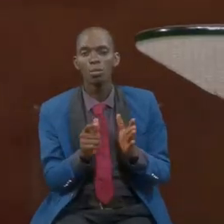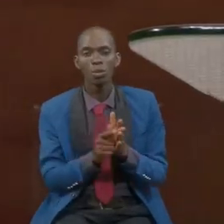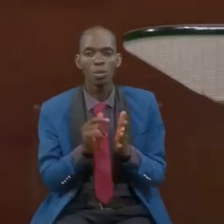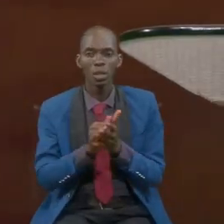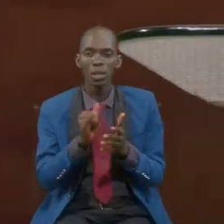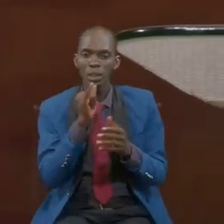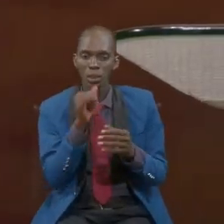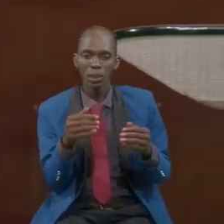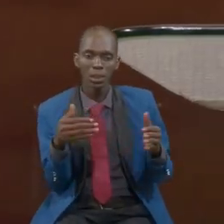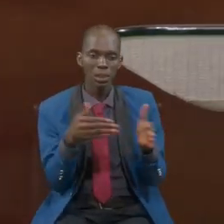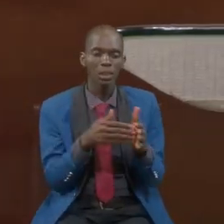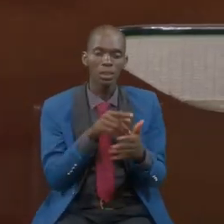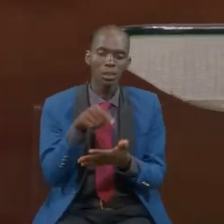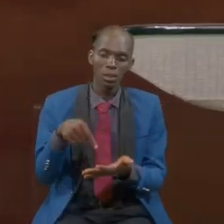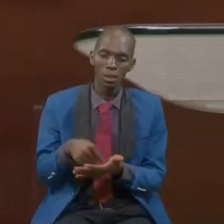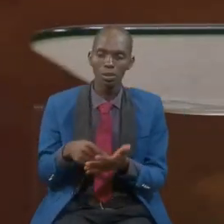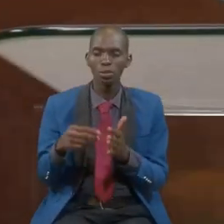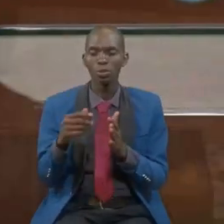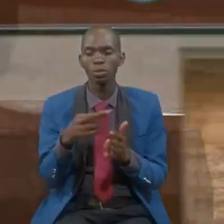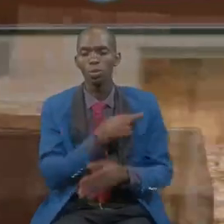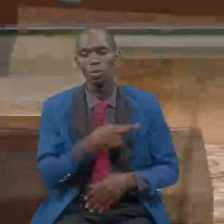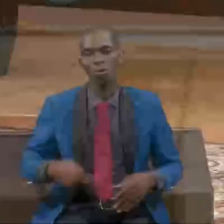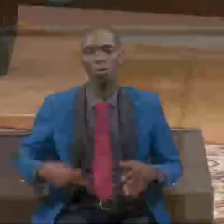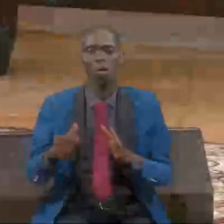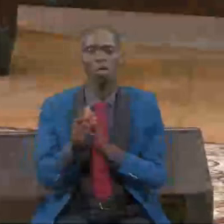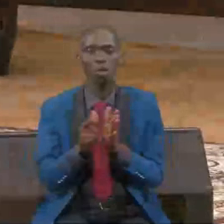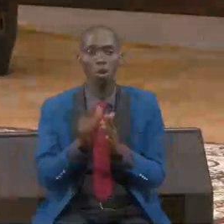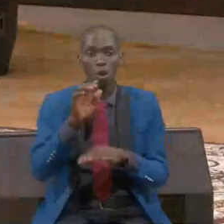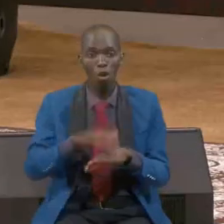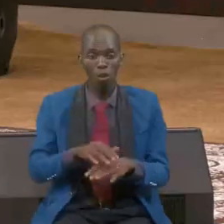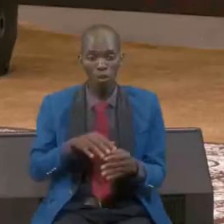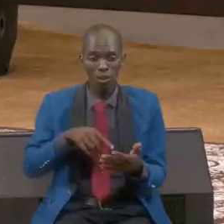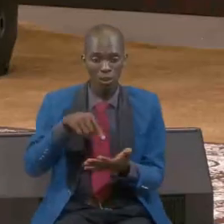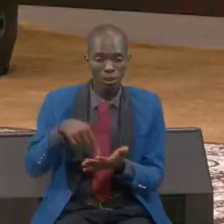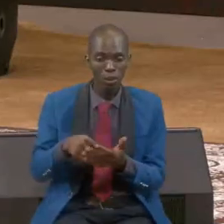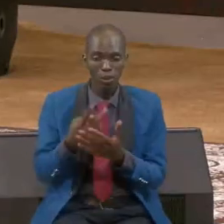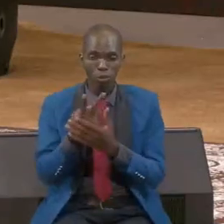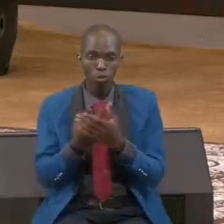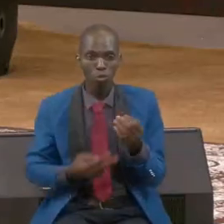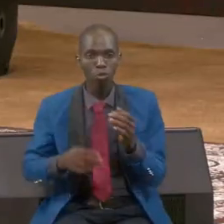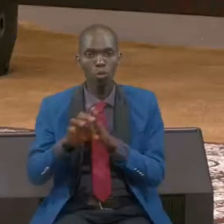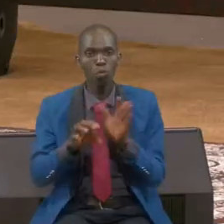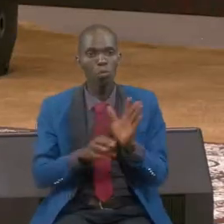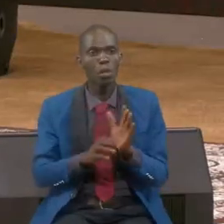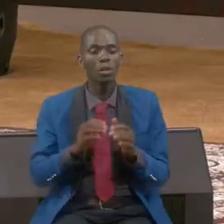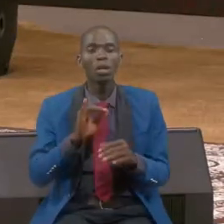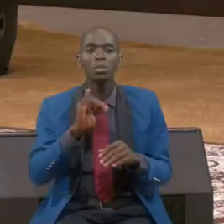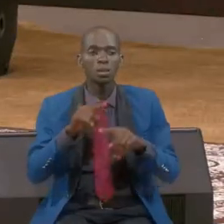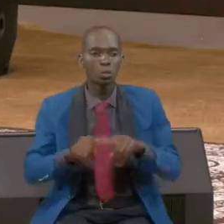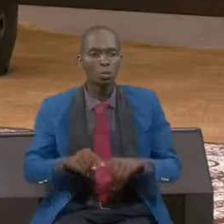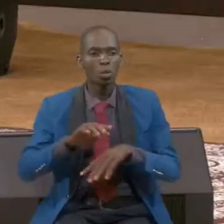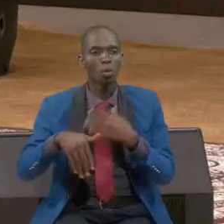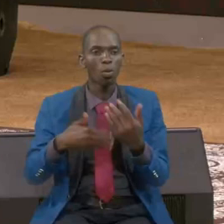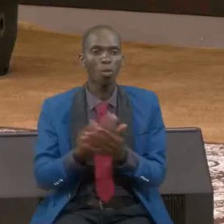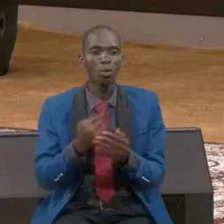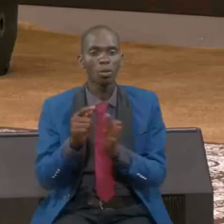contrairement à cette loi royale et de ces de commandement dépendent toute la loi